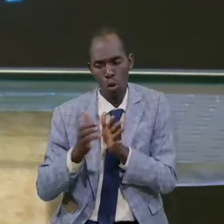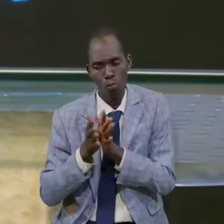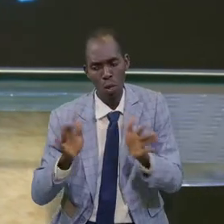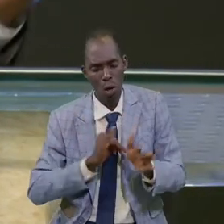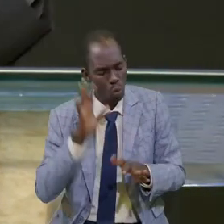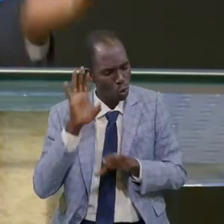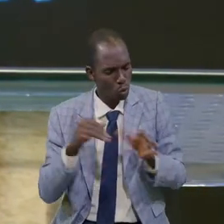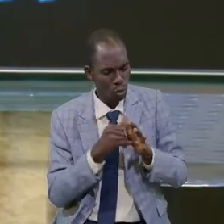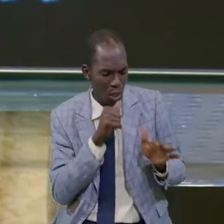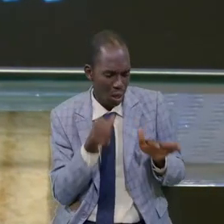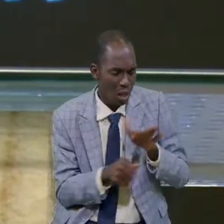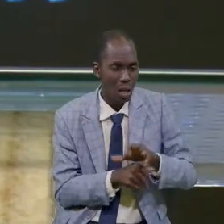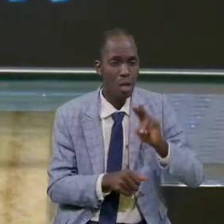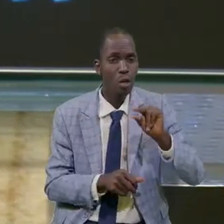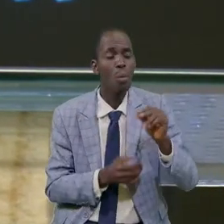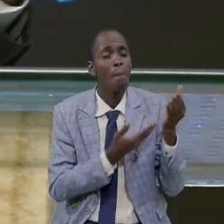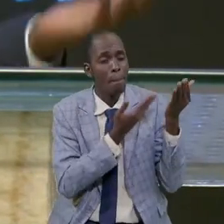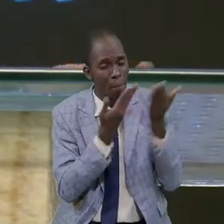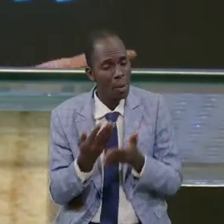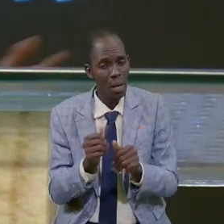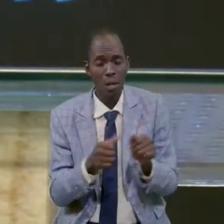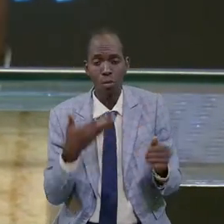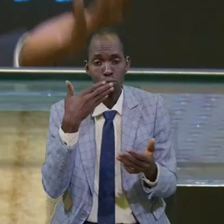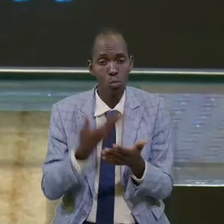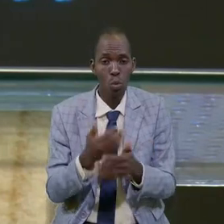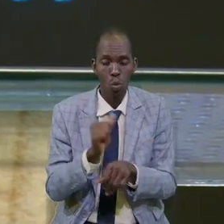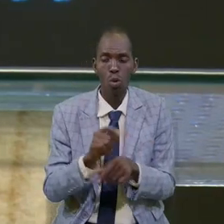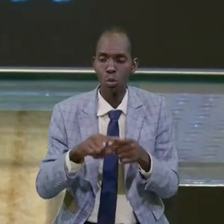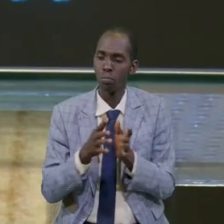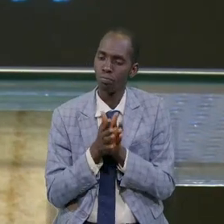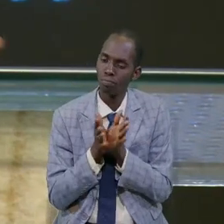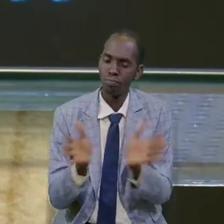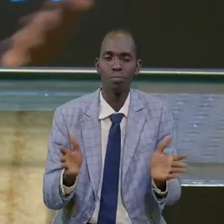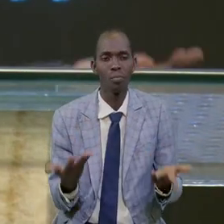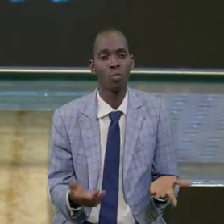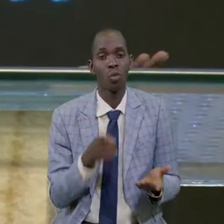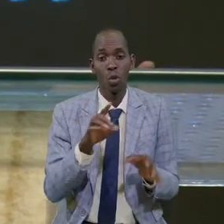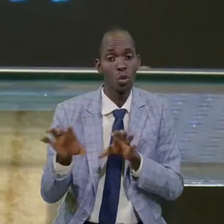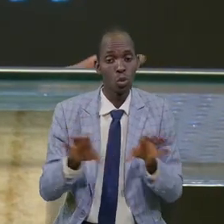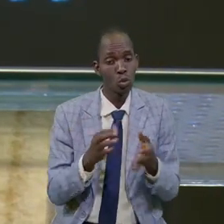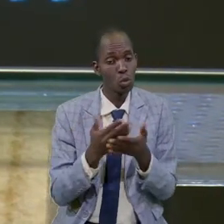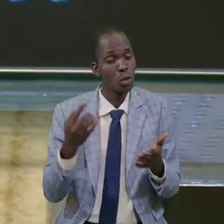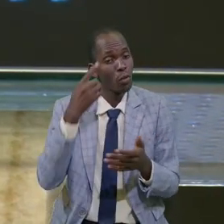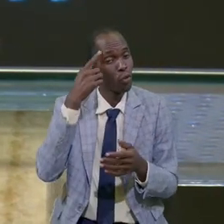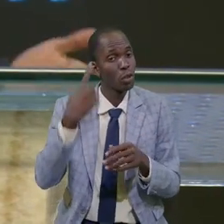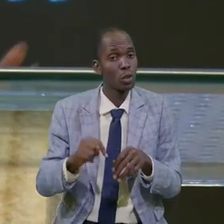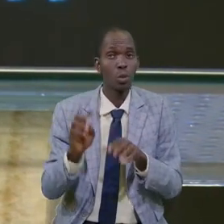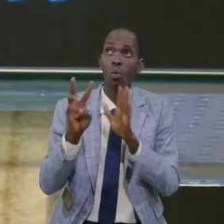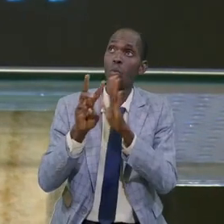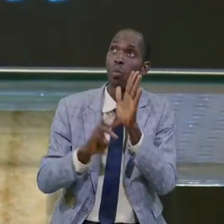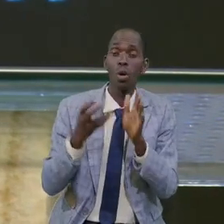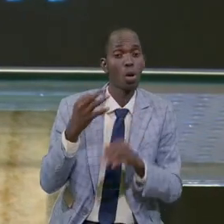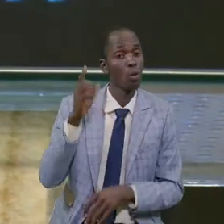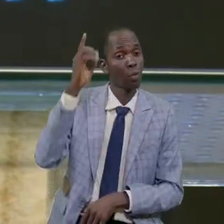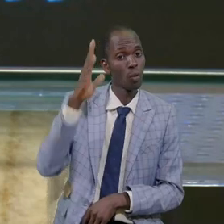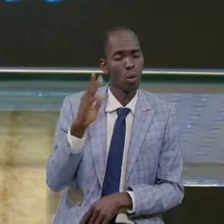il ne faut pas le faire, il faut tout faire ouvertement. Si vous faites quelque chose pour la volonté de Dieu, les enfants de Dieu